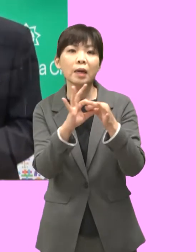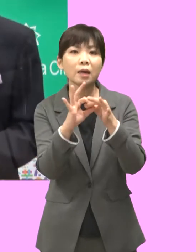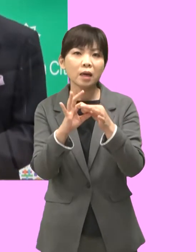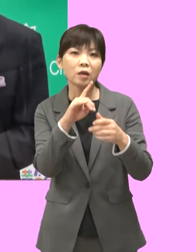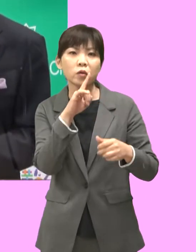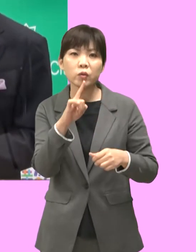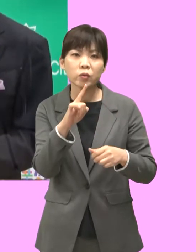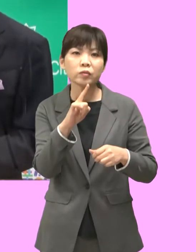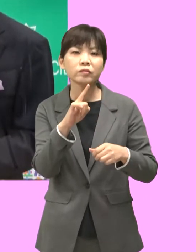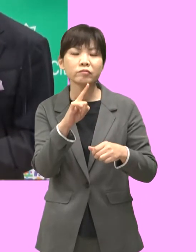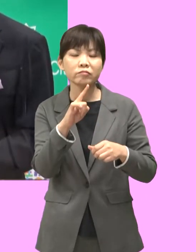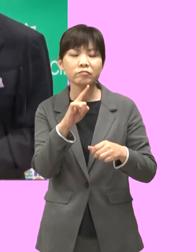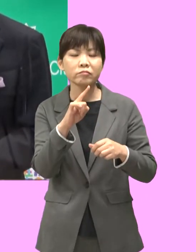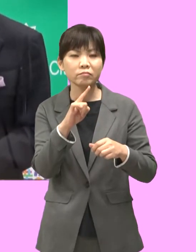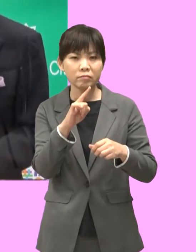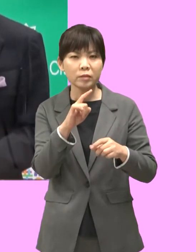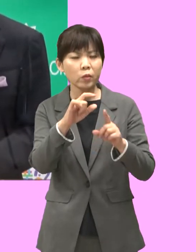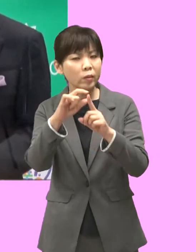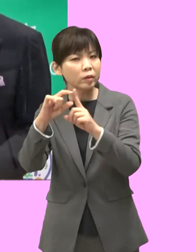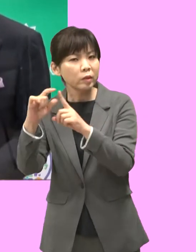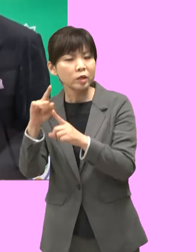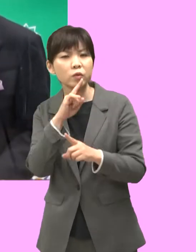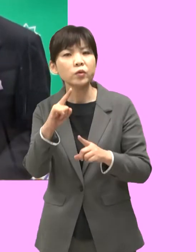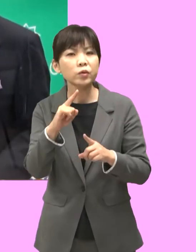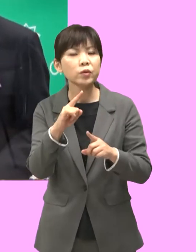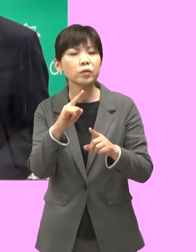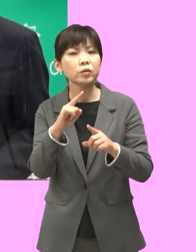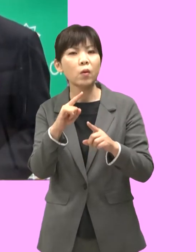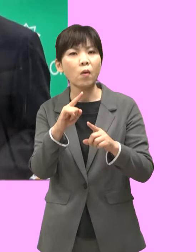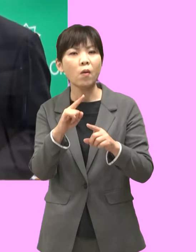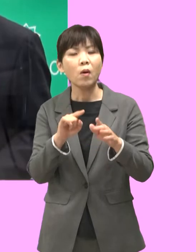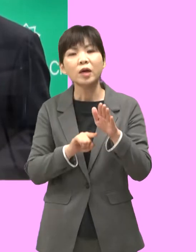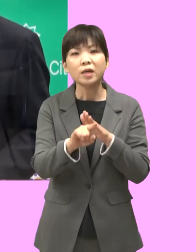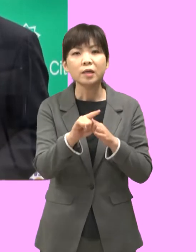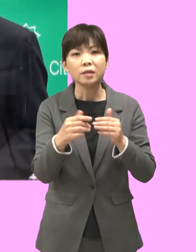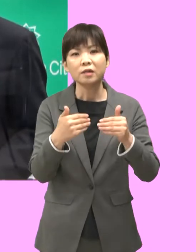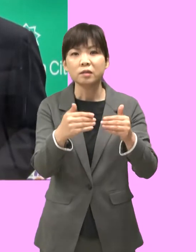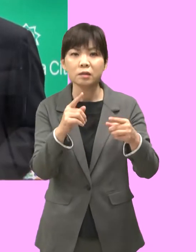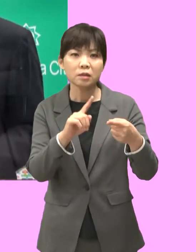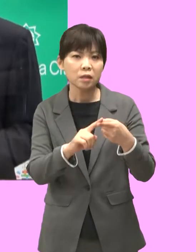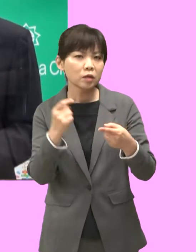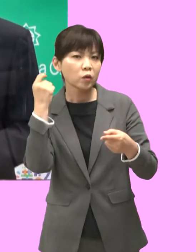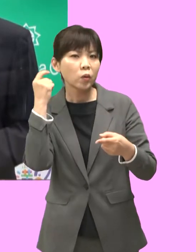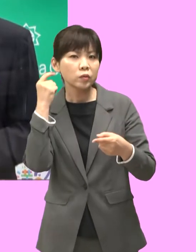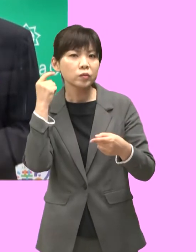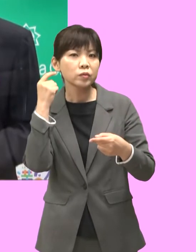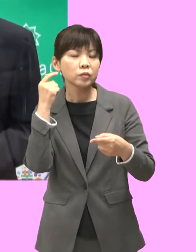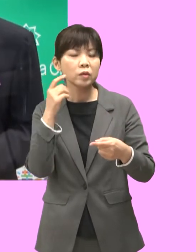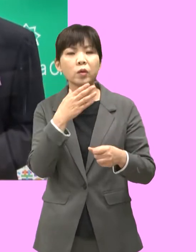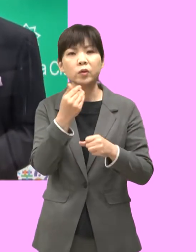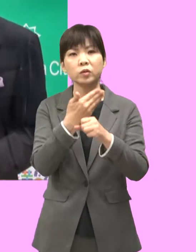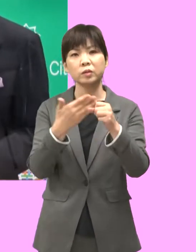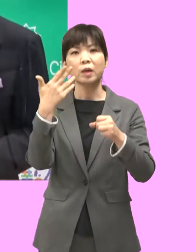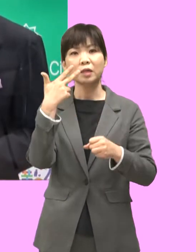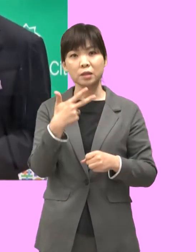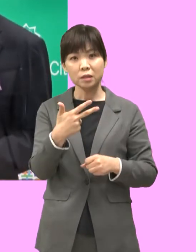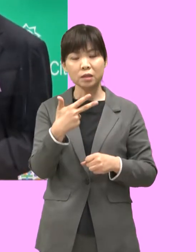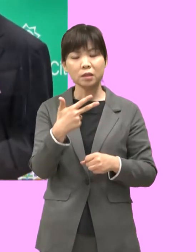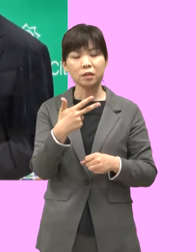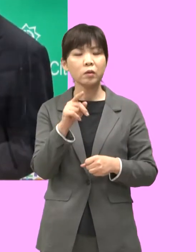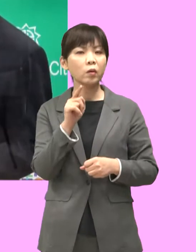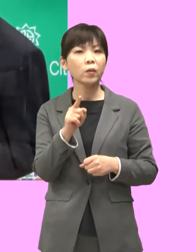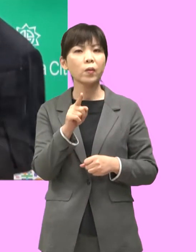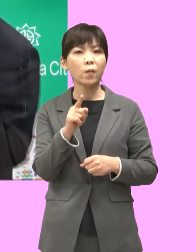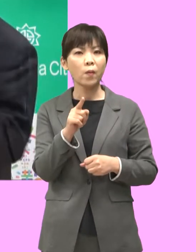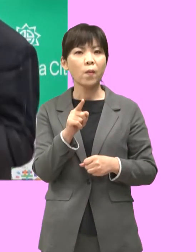なんか、先進的な取り組みのように見えますが、まあ、本質としてはこの、PPP を、まあ、